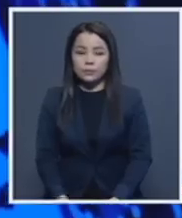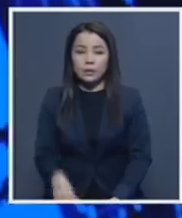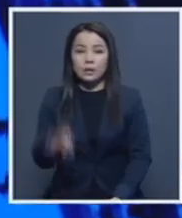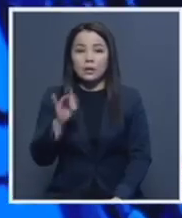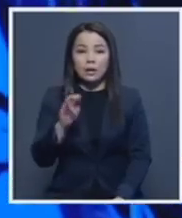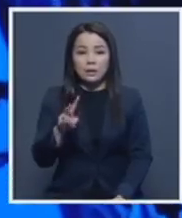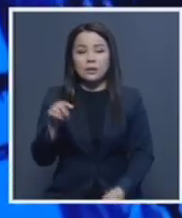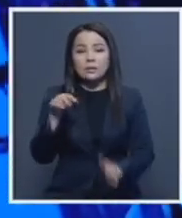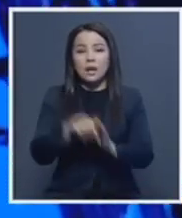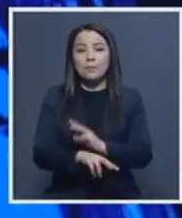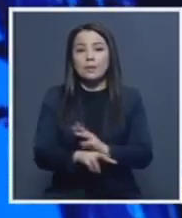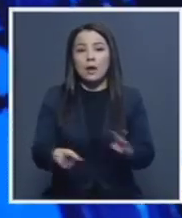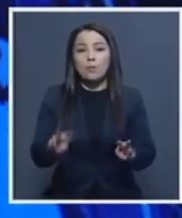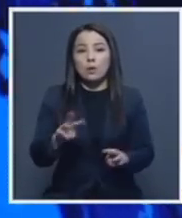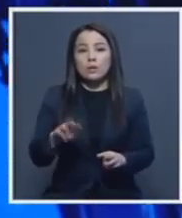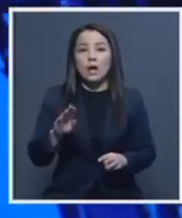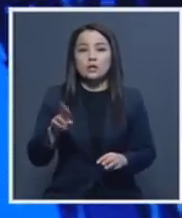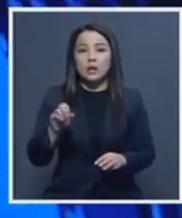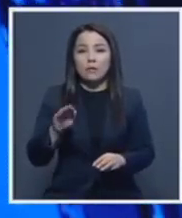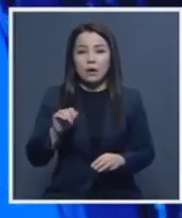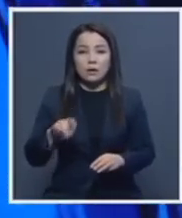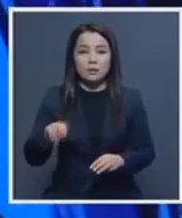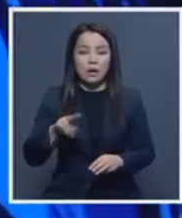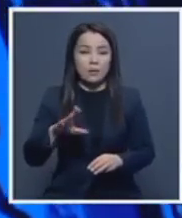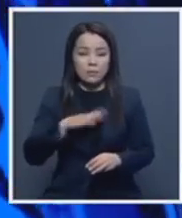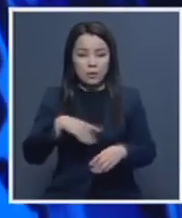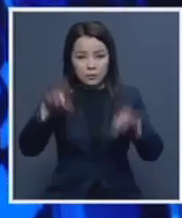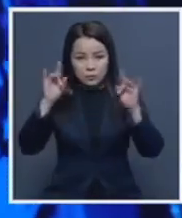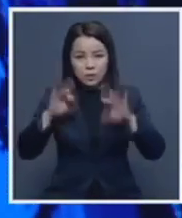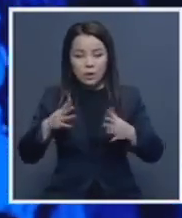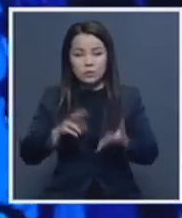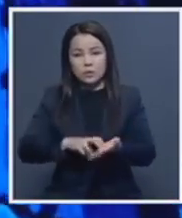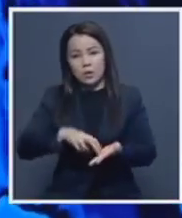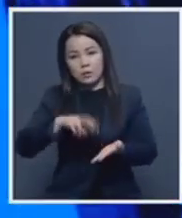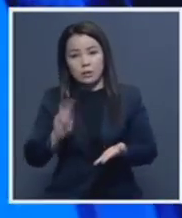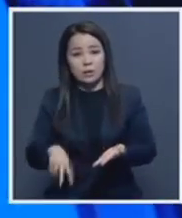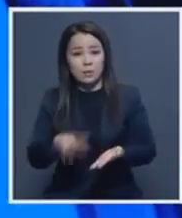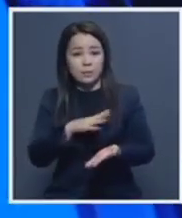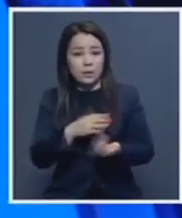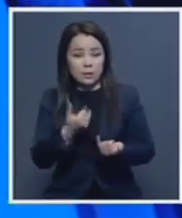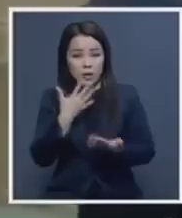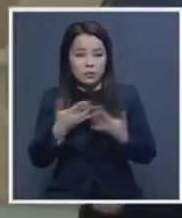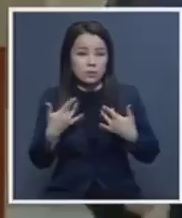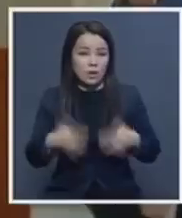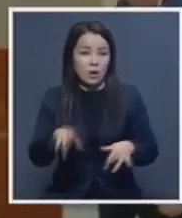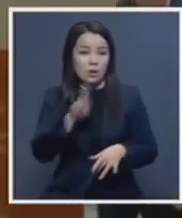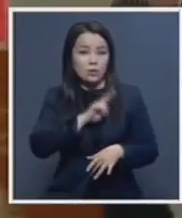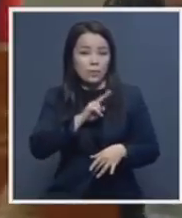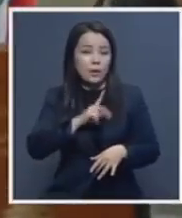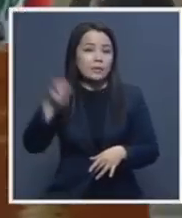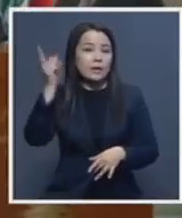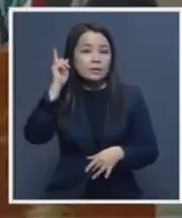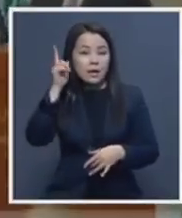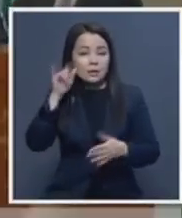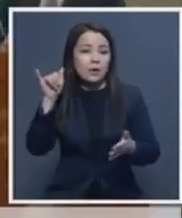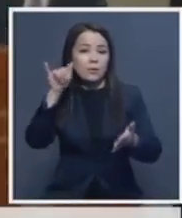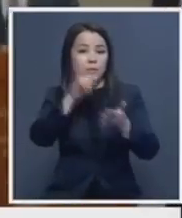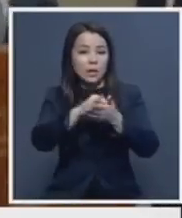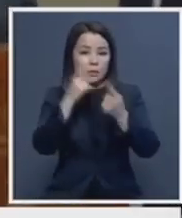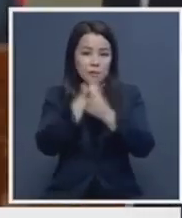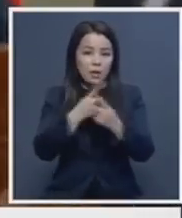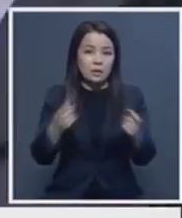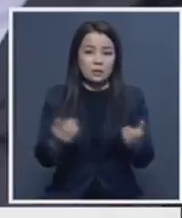Иранның сыртқы істер министрі Мұхаммед Джавад Зариф күтпеген жерден отставкаға кетті. Бұл туралы ол өзінің Инстаграм желісіндегі парақшасында